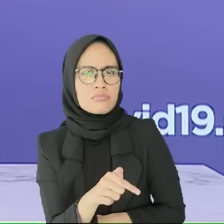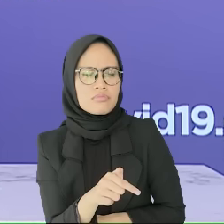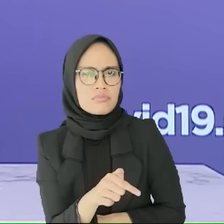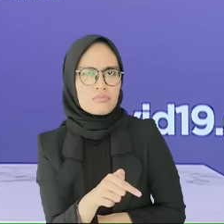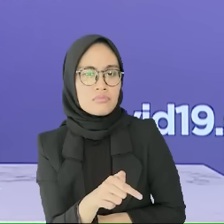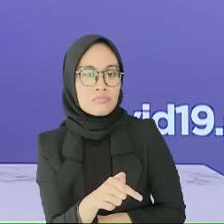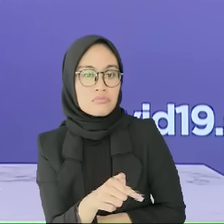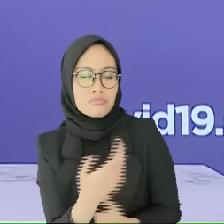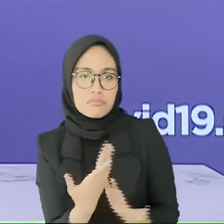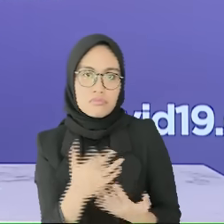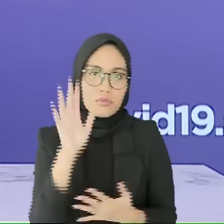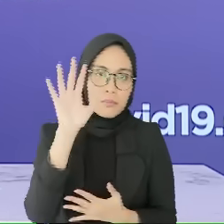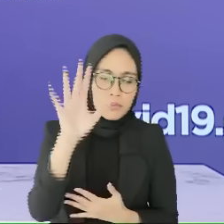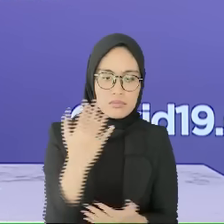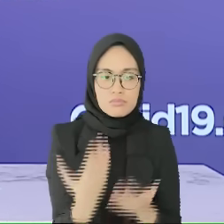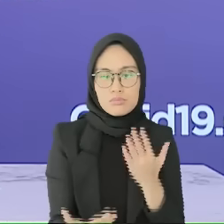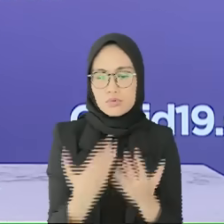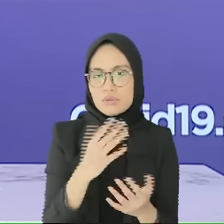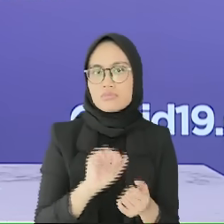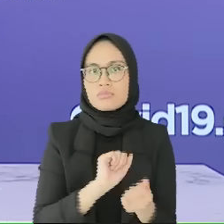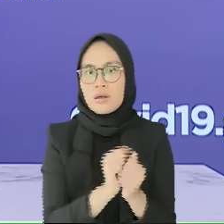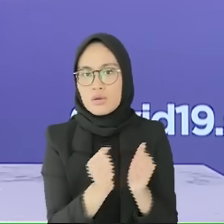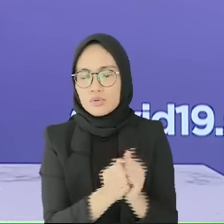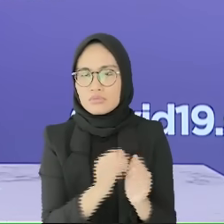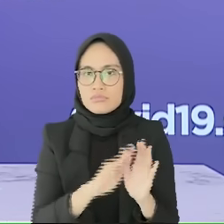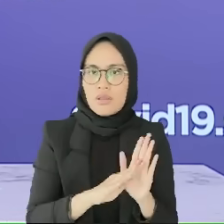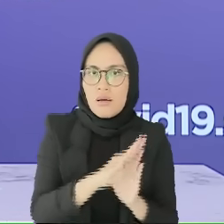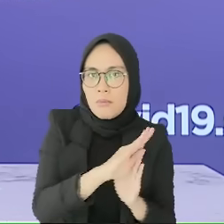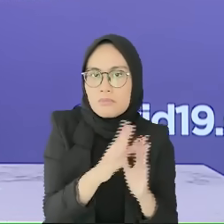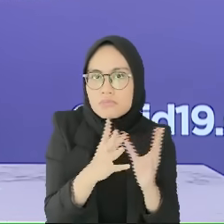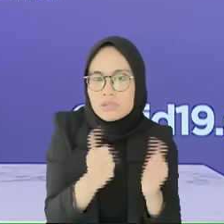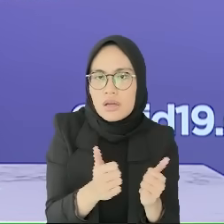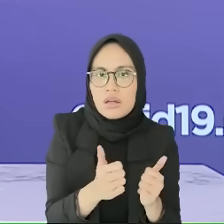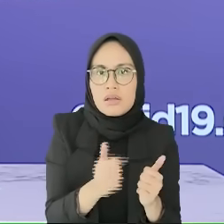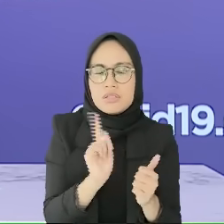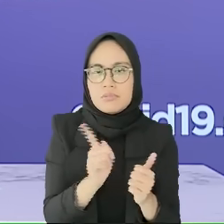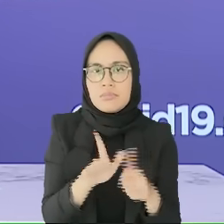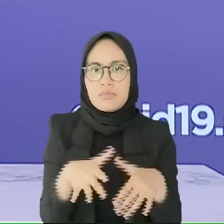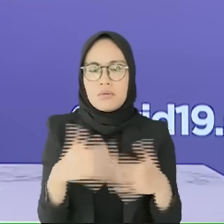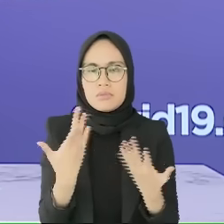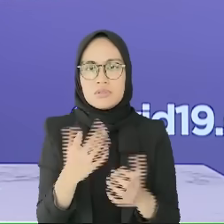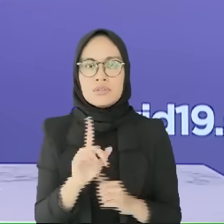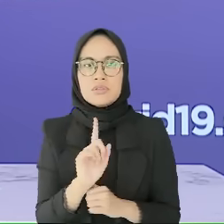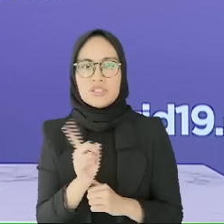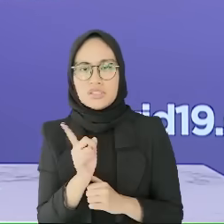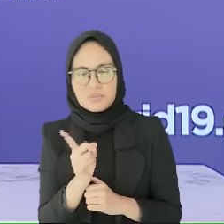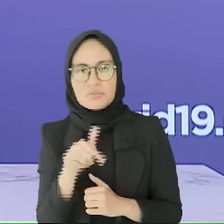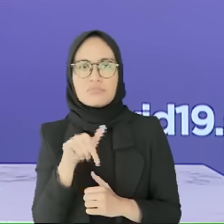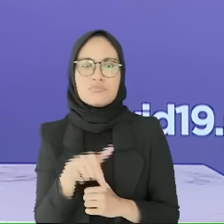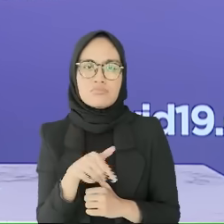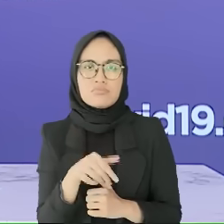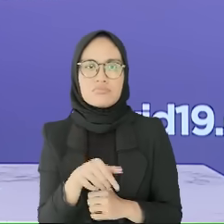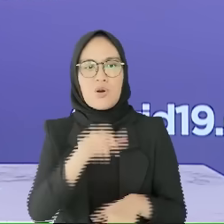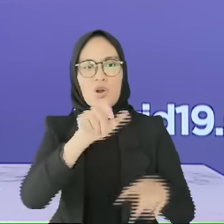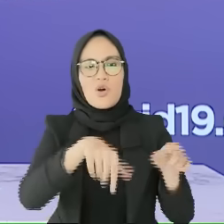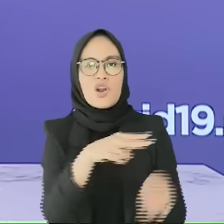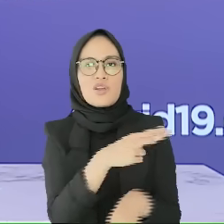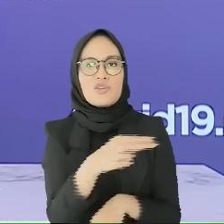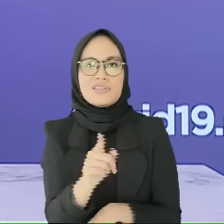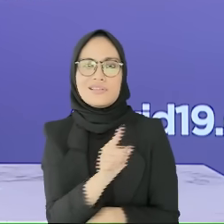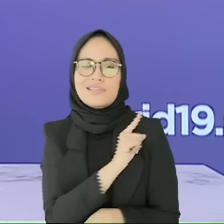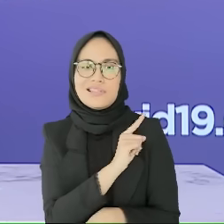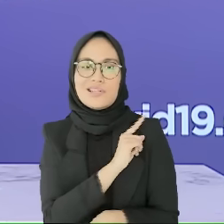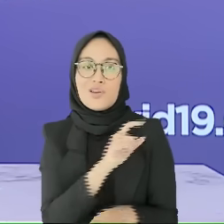ancaman lonjakan kasus yang ada di dalam negeri akibat faktor yang khas ditemui di Indonesia. Misalnya,